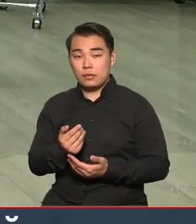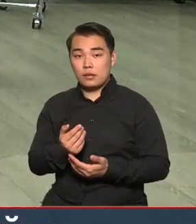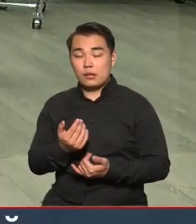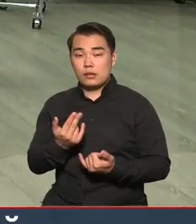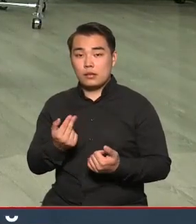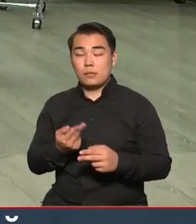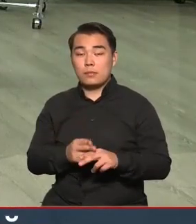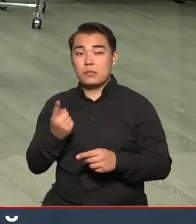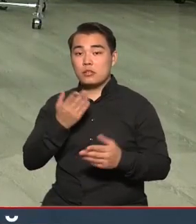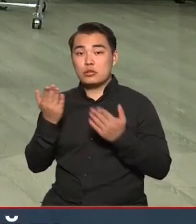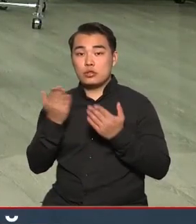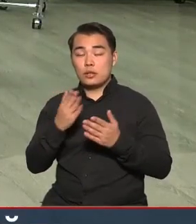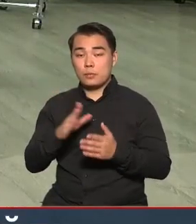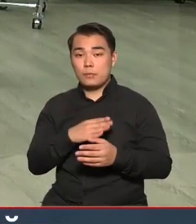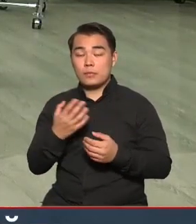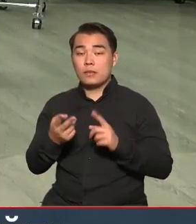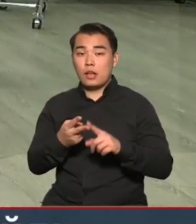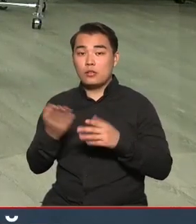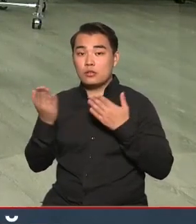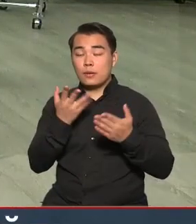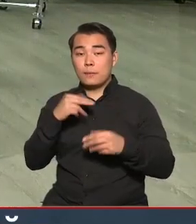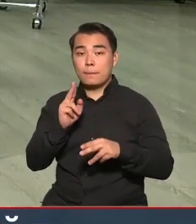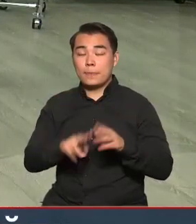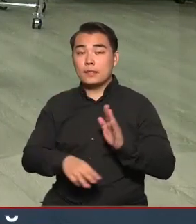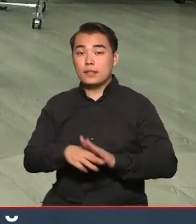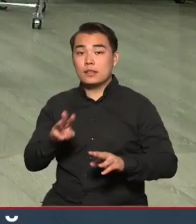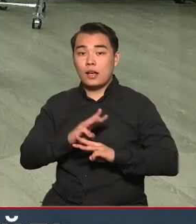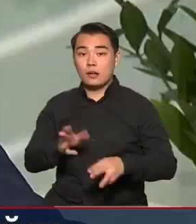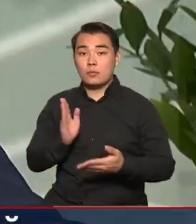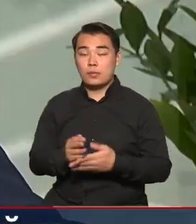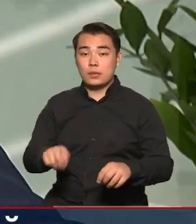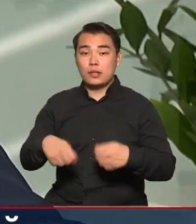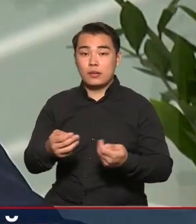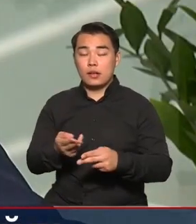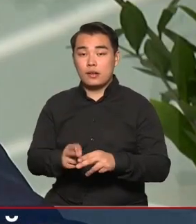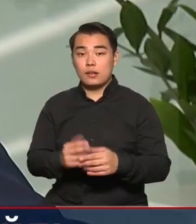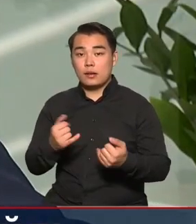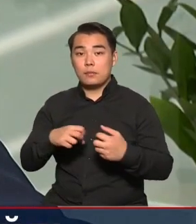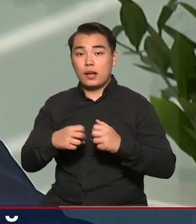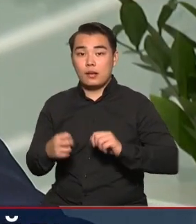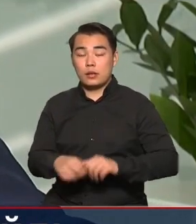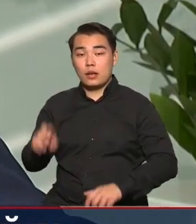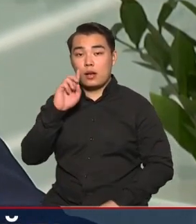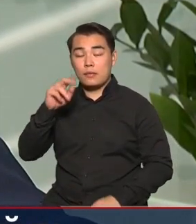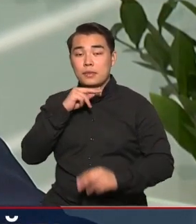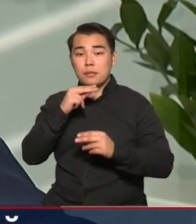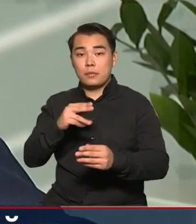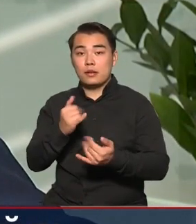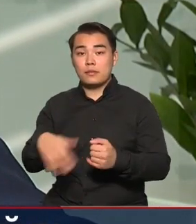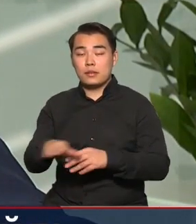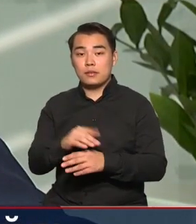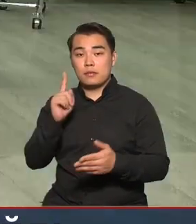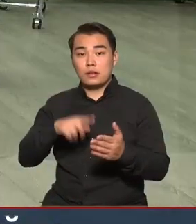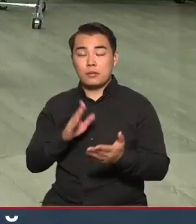бірінші оқылым өтті, екінші оқылымнан кейін сенатқа барады. Бұл мәселелер қазірдің өзінде мемлекеттің назарында деп айтуға барлық негіз